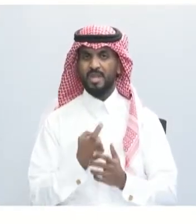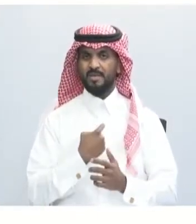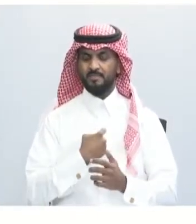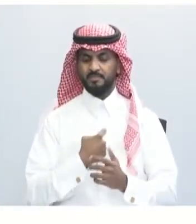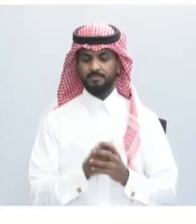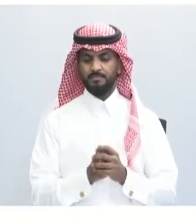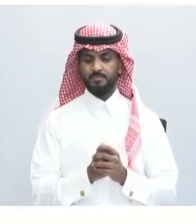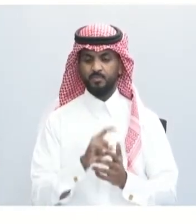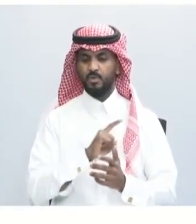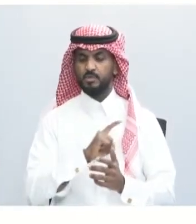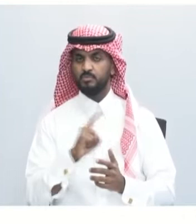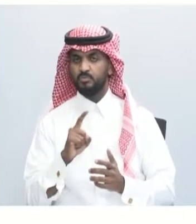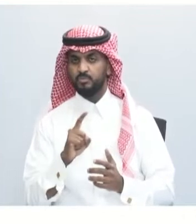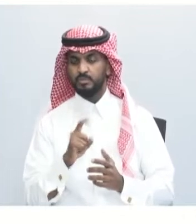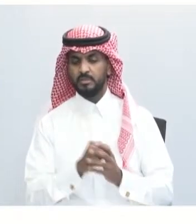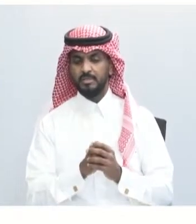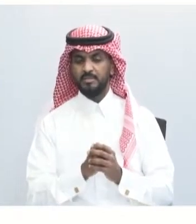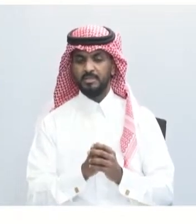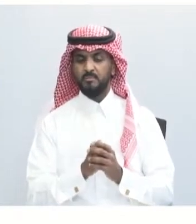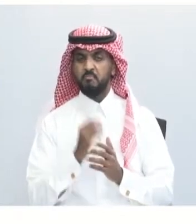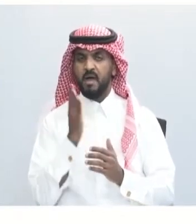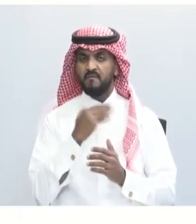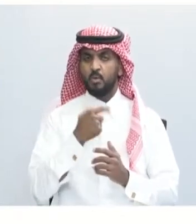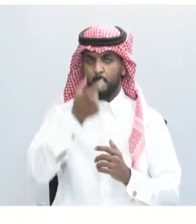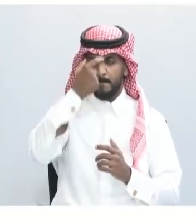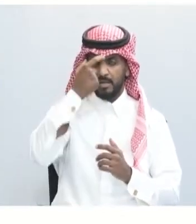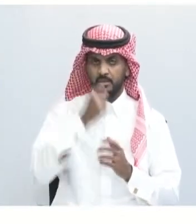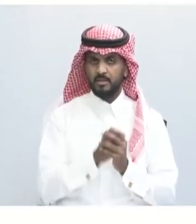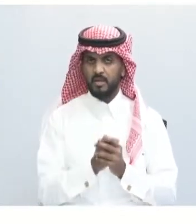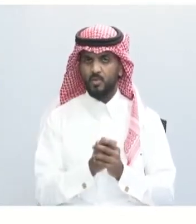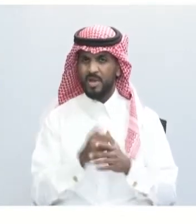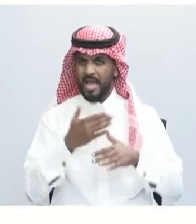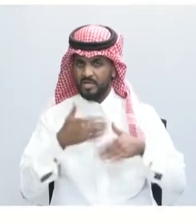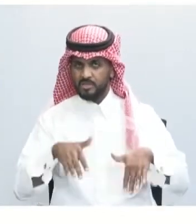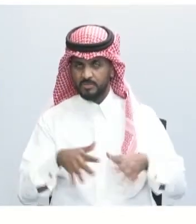وليست فقط مجرد انعدام المرض او العكس